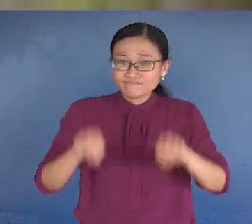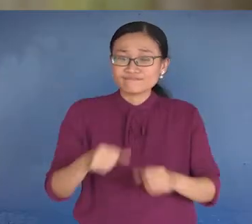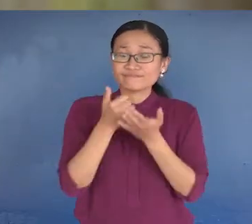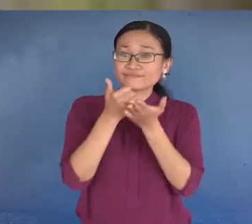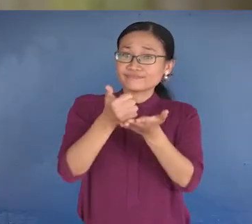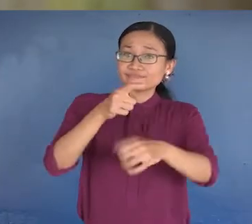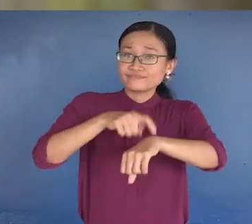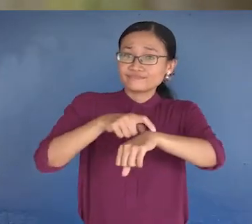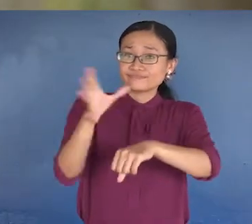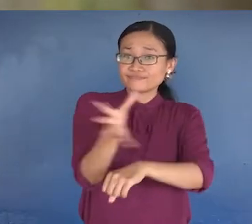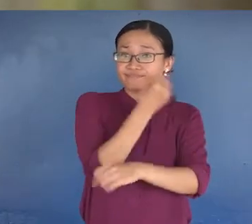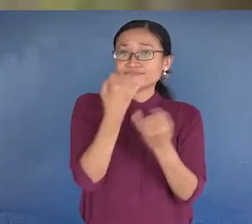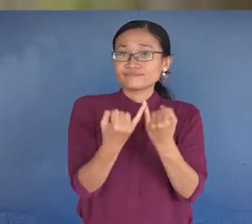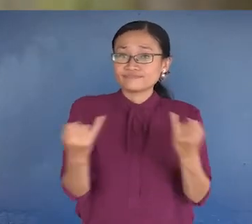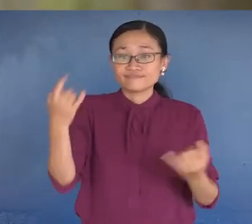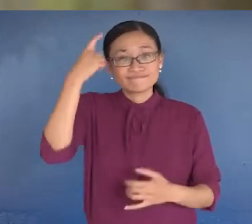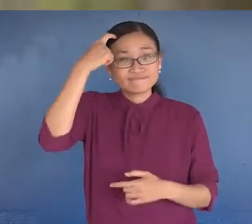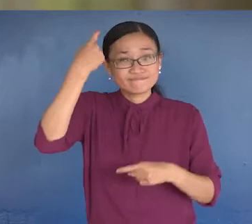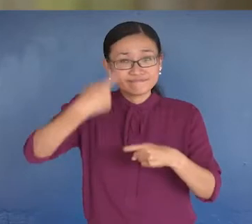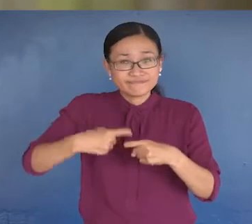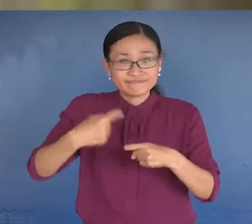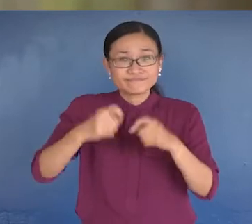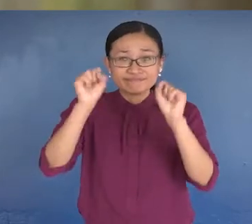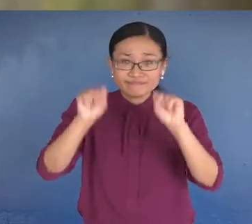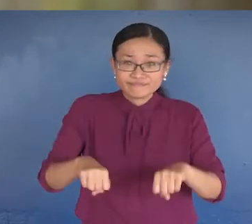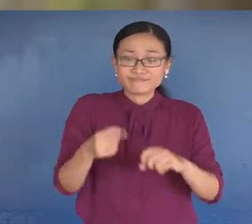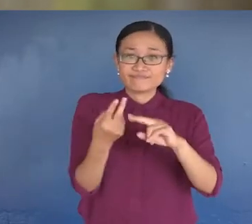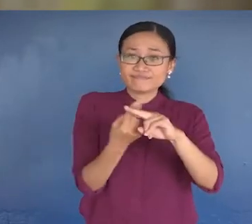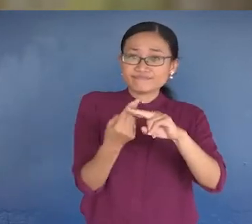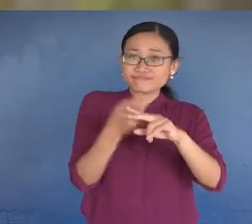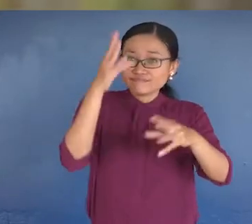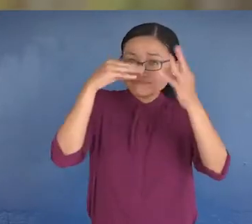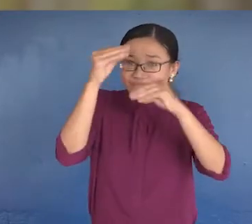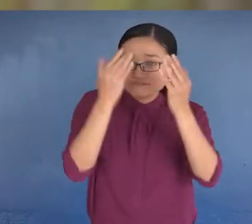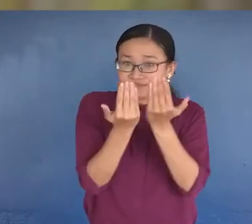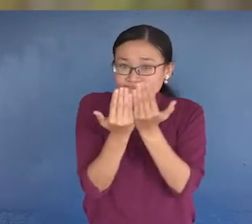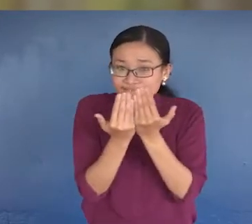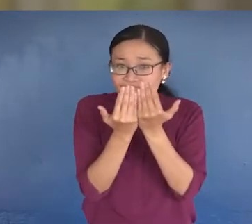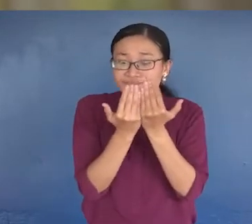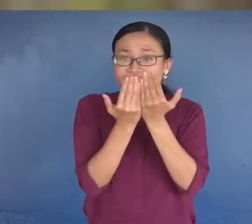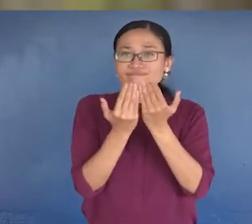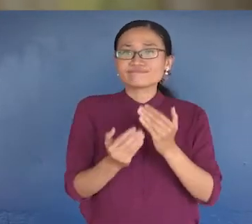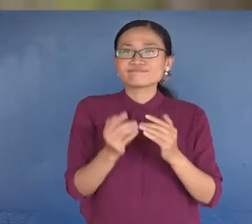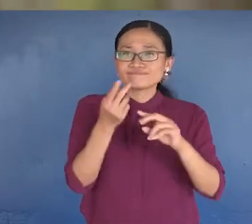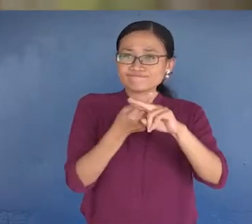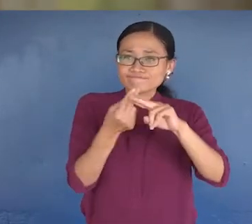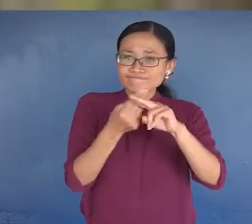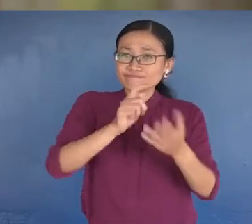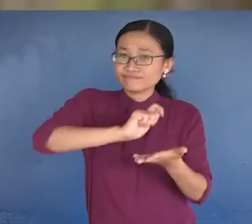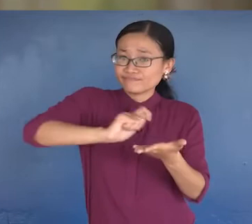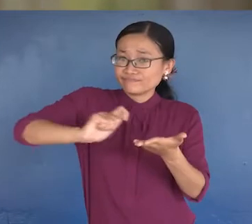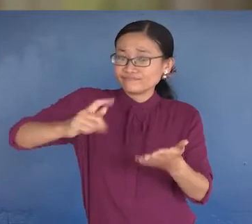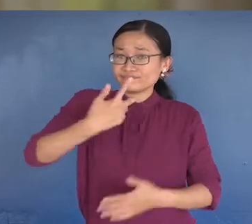ជាប្រភេទរឿងមួយដែលយើងអាចផ្ដល់ឱកាសឲ្យកុមារពិការជាពិសេសកុមារខ្សោយសតិបញ្ញាគាត់មានឱកាសបានរៀនសូត្